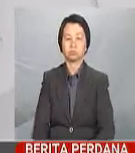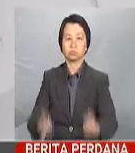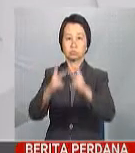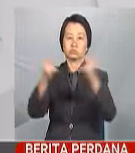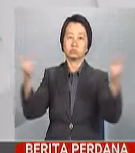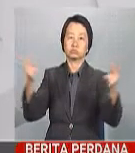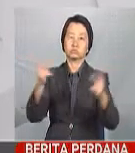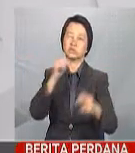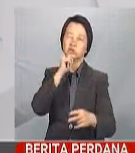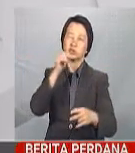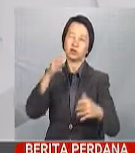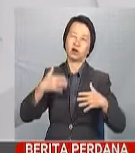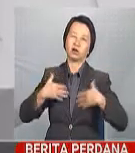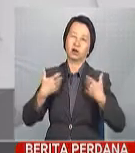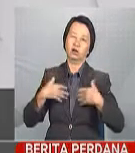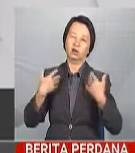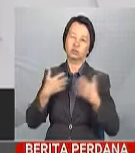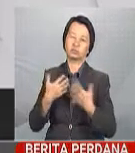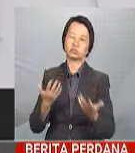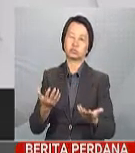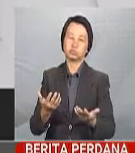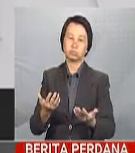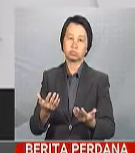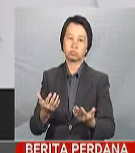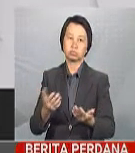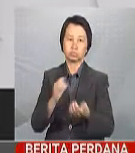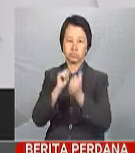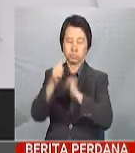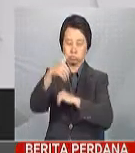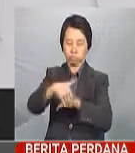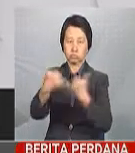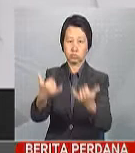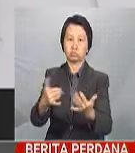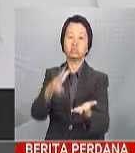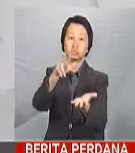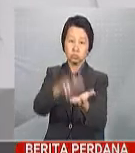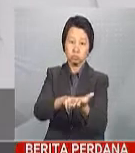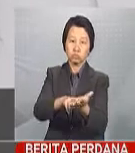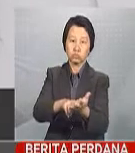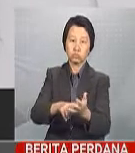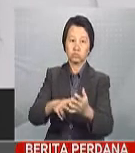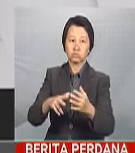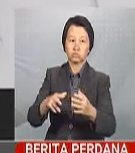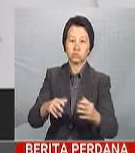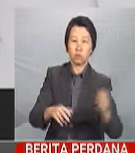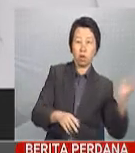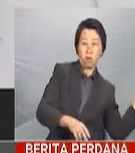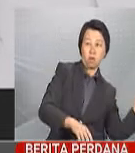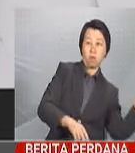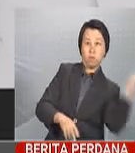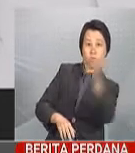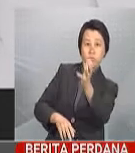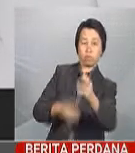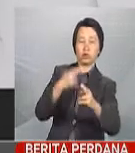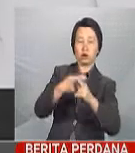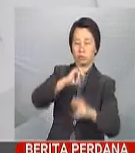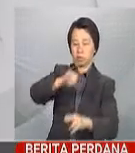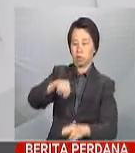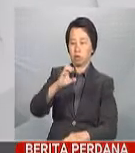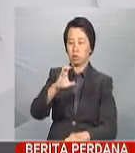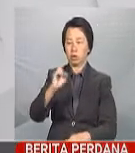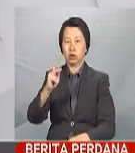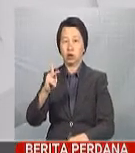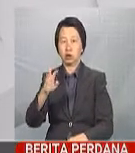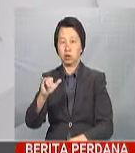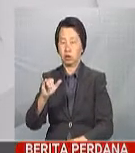Perkhabaran yang kurang gembira untuk kita ikuti bersama pada segmen sukan malam ini. Sah, jaguh baling tukul besi Jackie Wong, atlet pertama negara